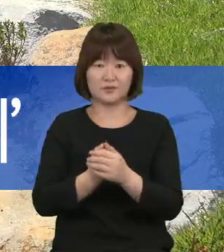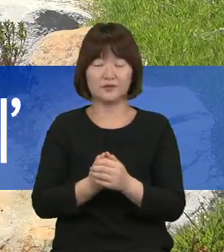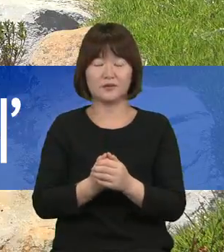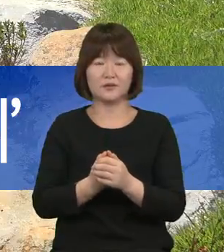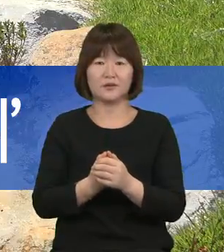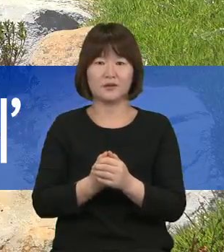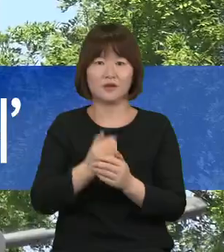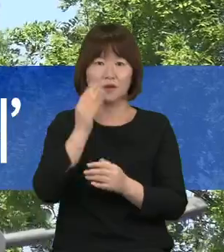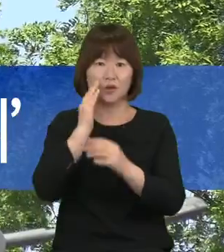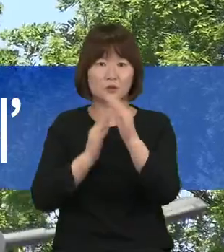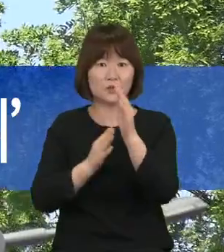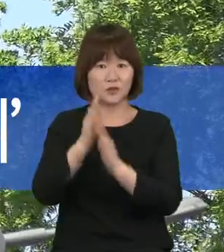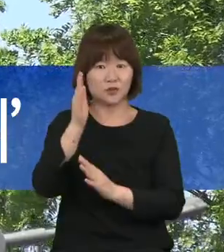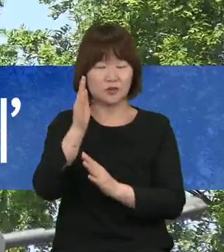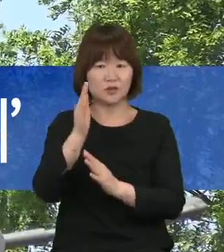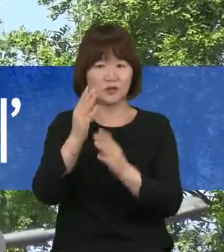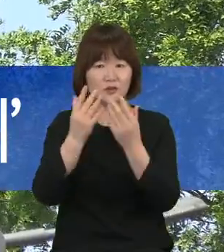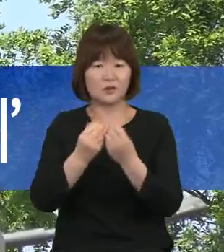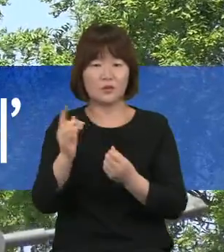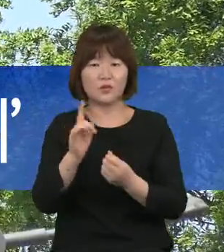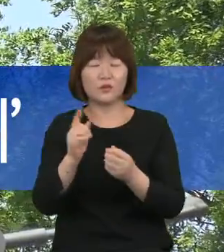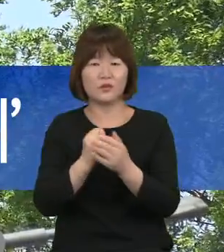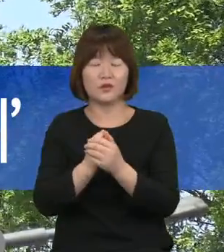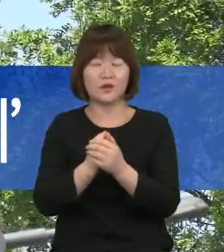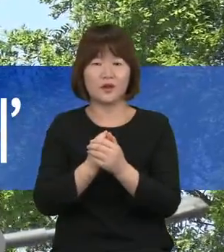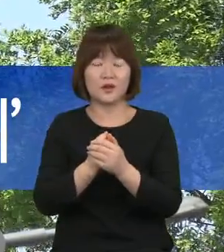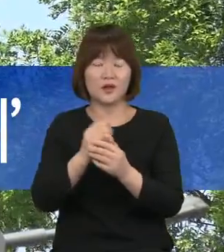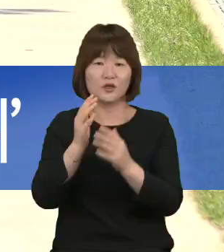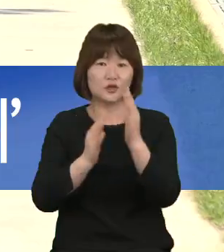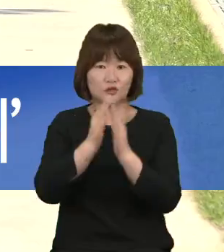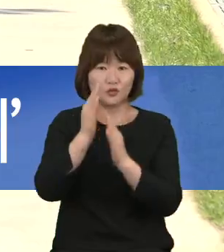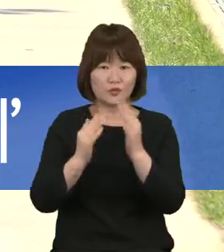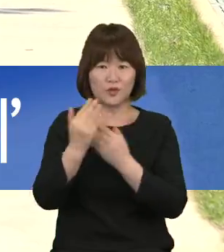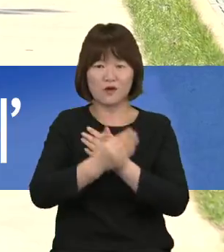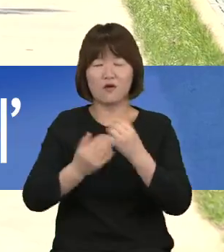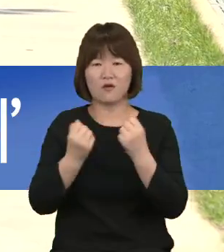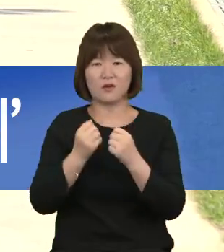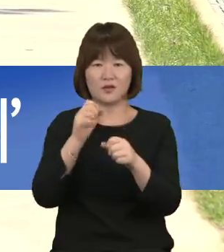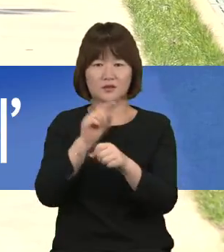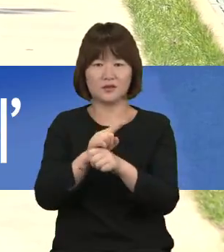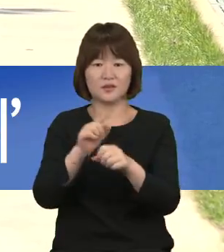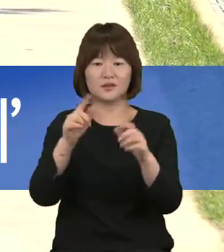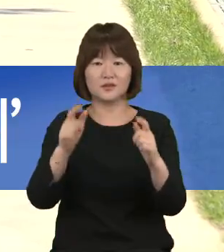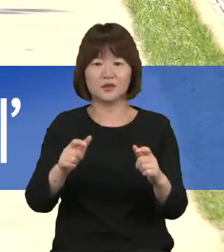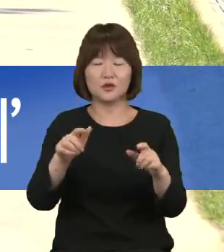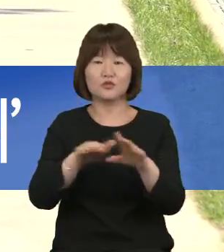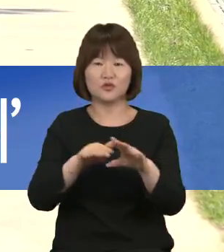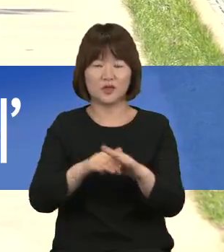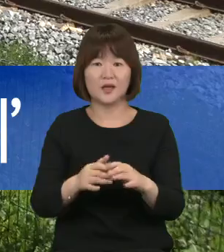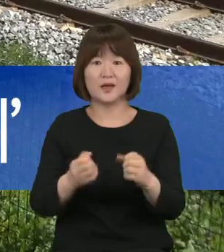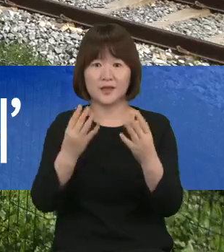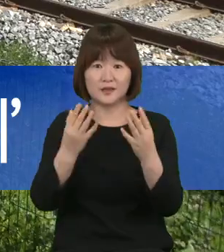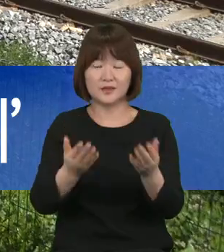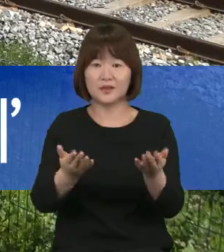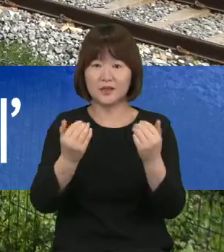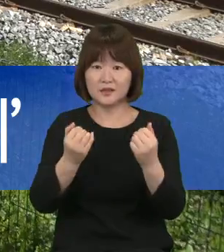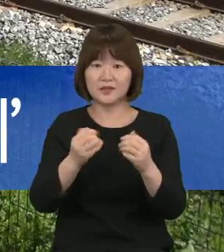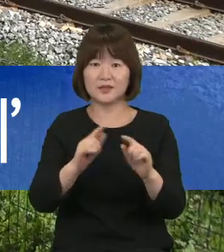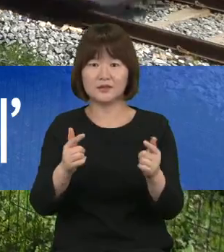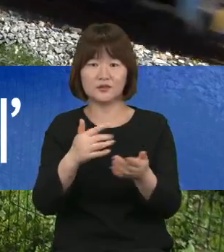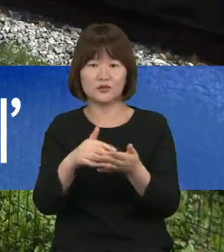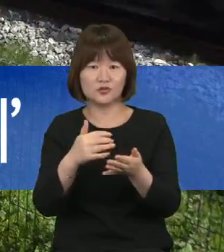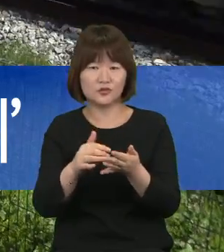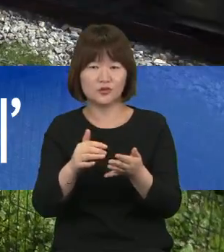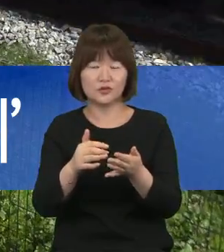이뤘습니다. 녹색도시 우수사례 공모는 도시숲의 생태적 건강성과 지역 문화 행사 개최 여부 및 빈도